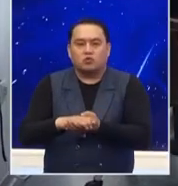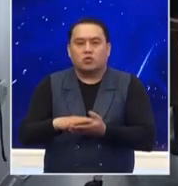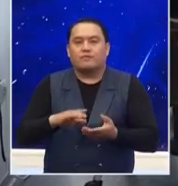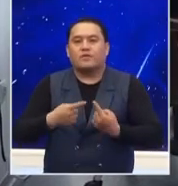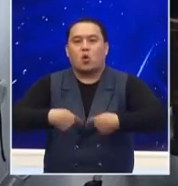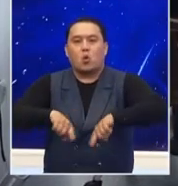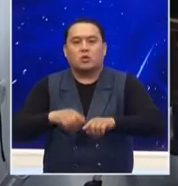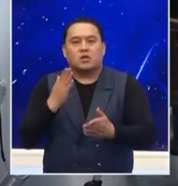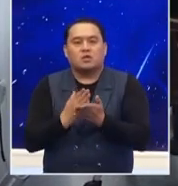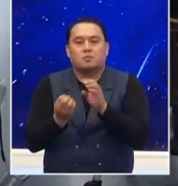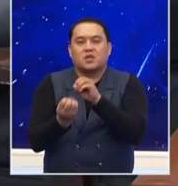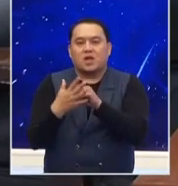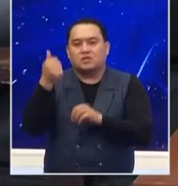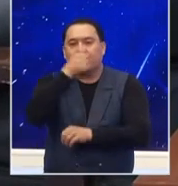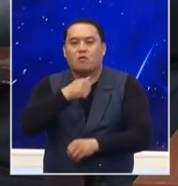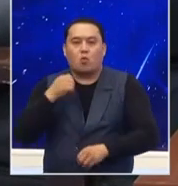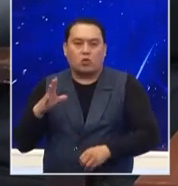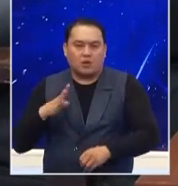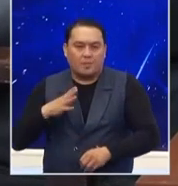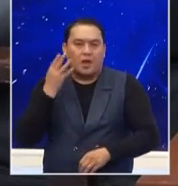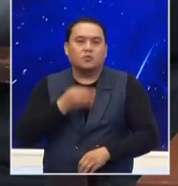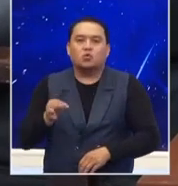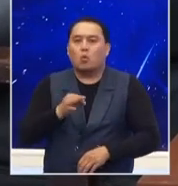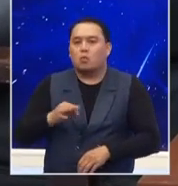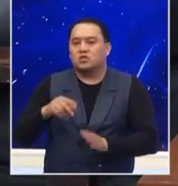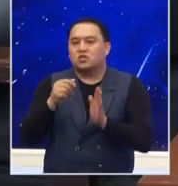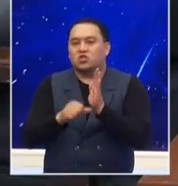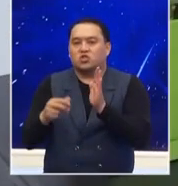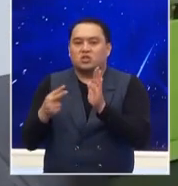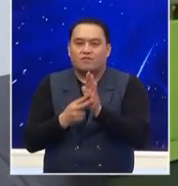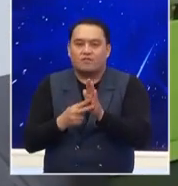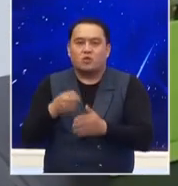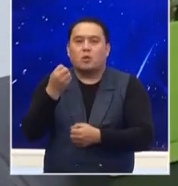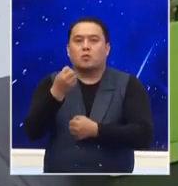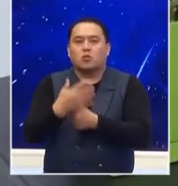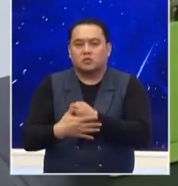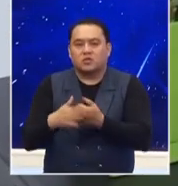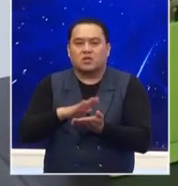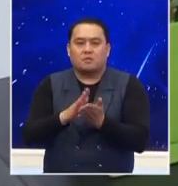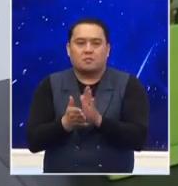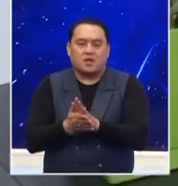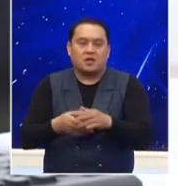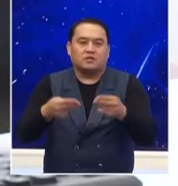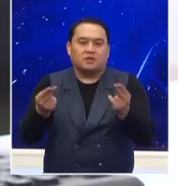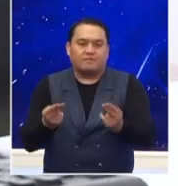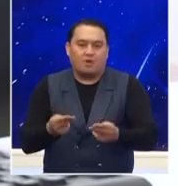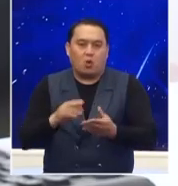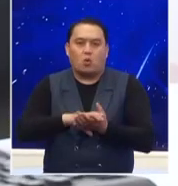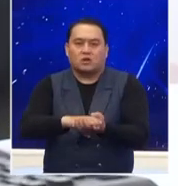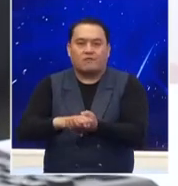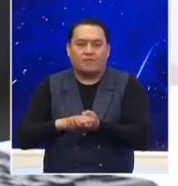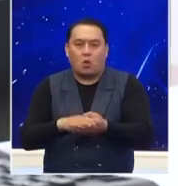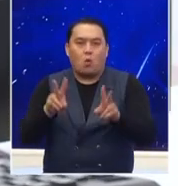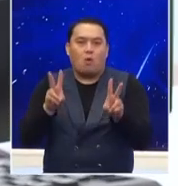медиации действует с 2015 года. В Алматинской области открыто 68 центров медиации, в